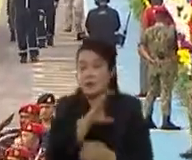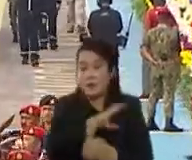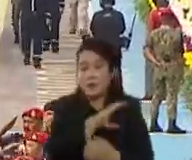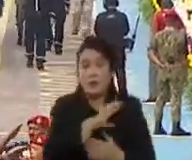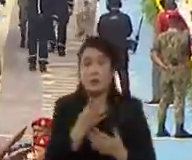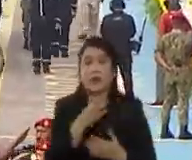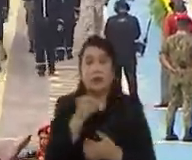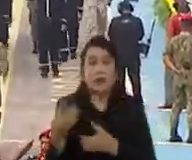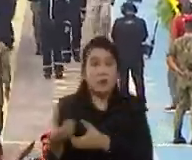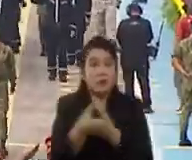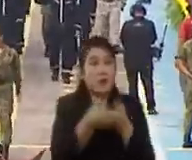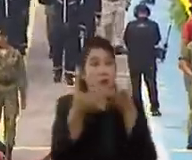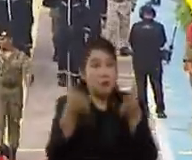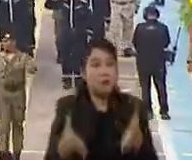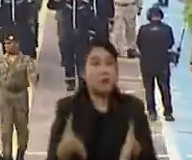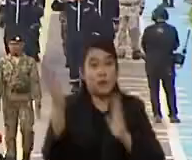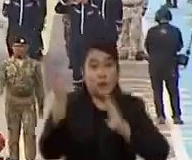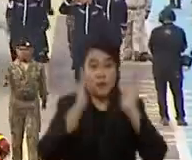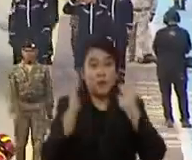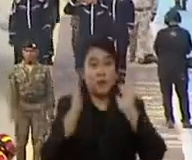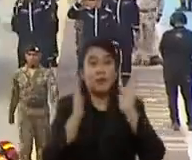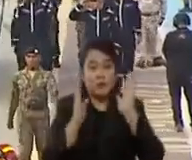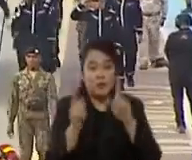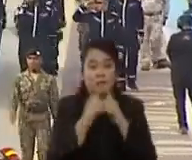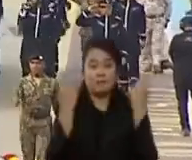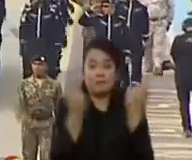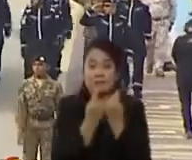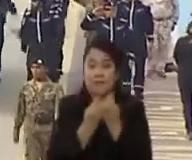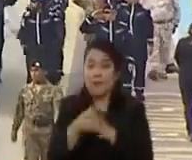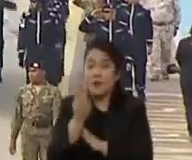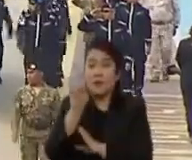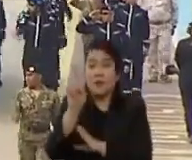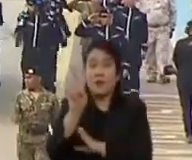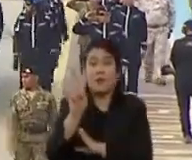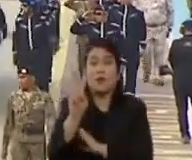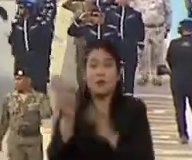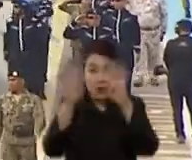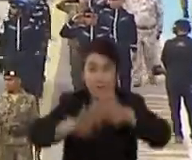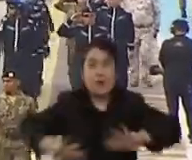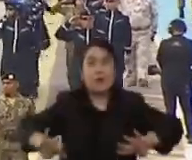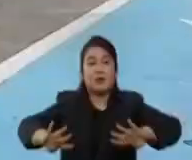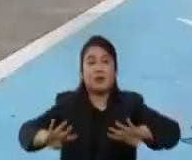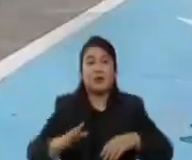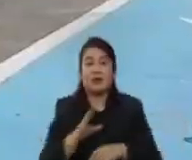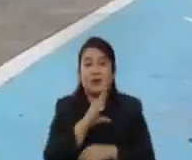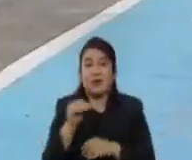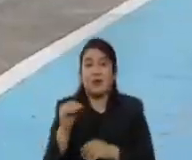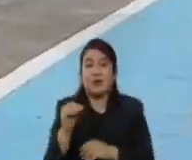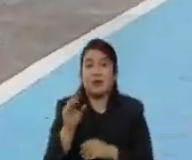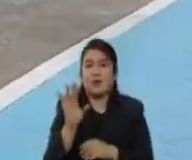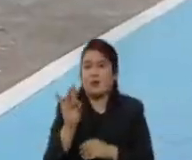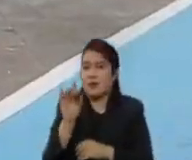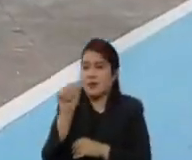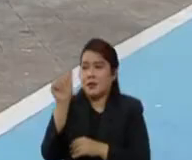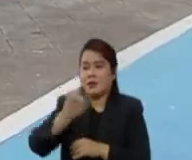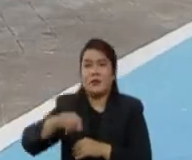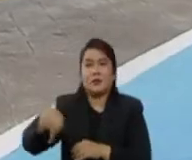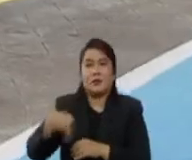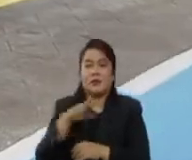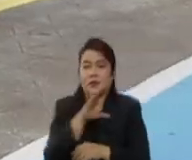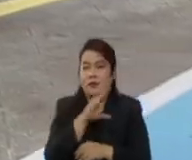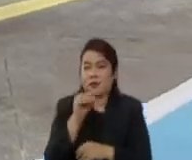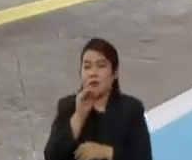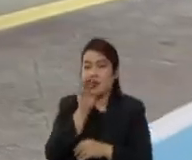Jabatan Bomba dan Penyelamat Malaysia, merupakan pasukan penyelamat kedua di ASEAN, ke-8 di Asia Pasifik dan ke-46